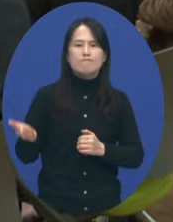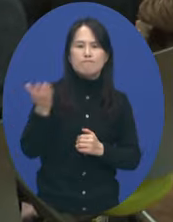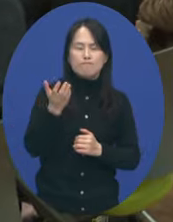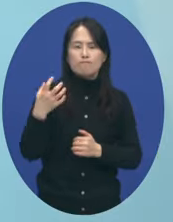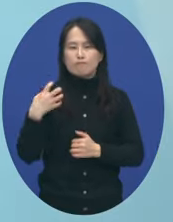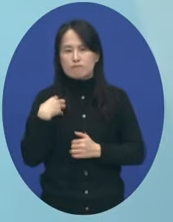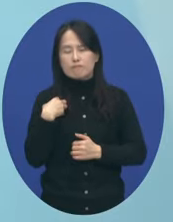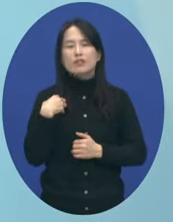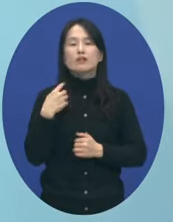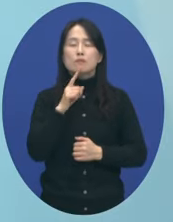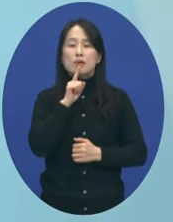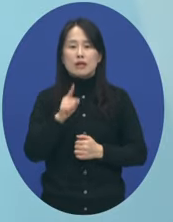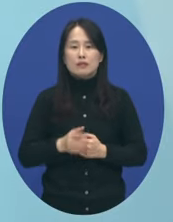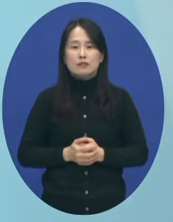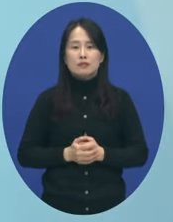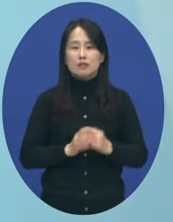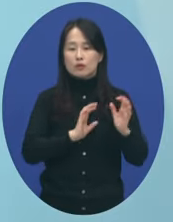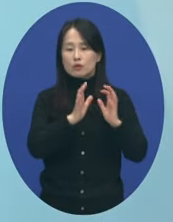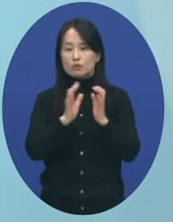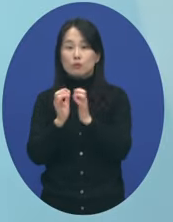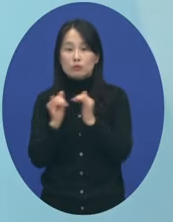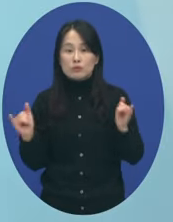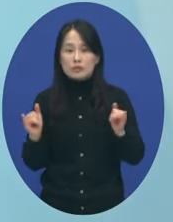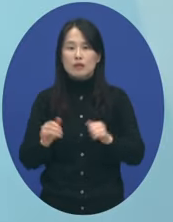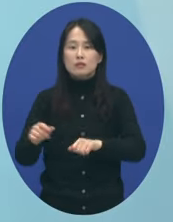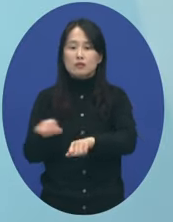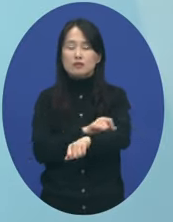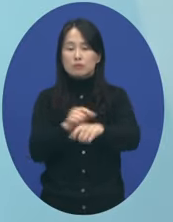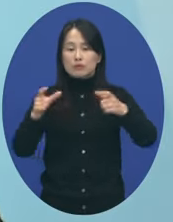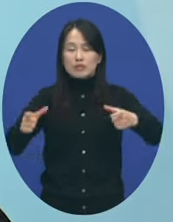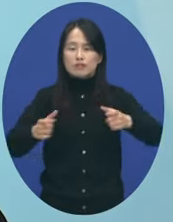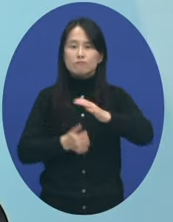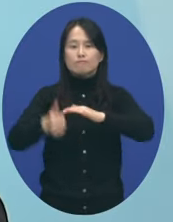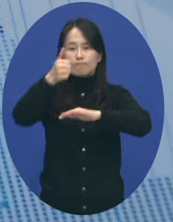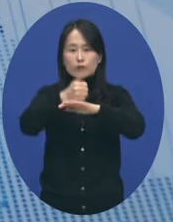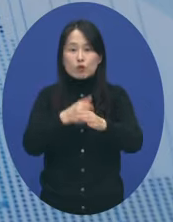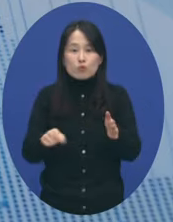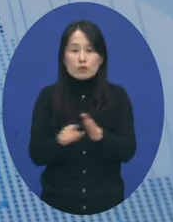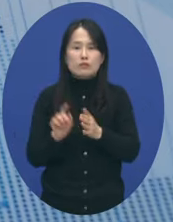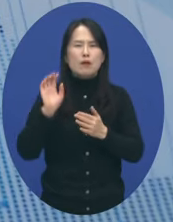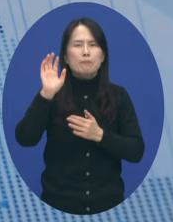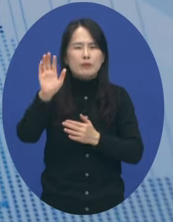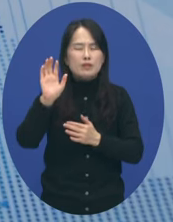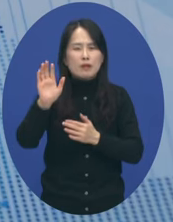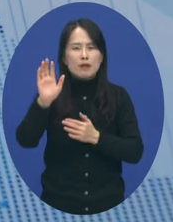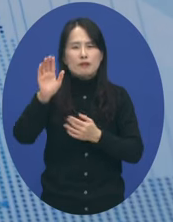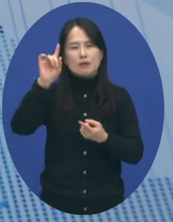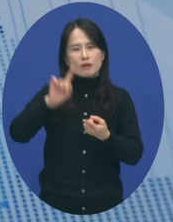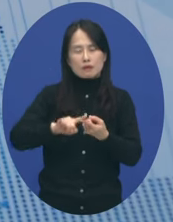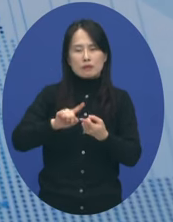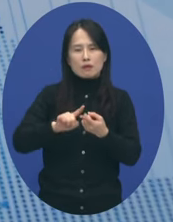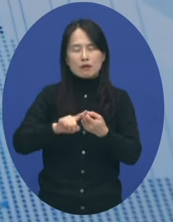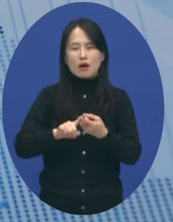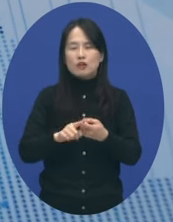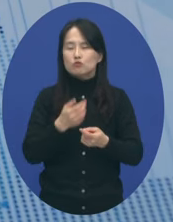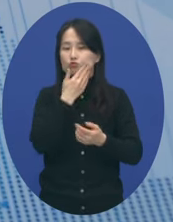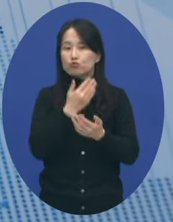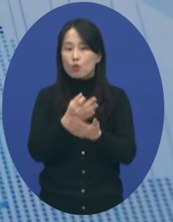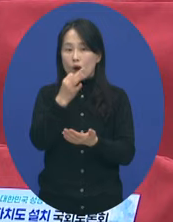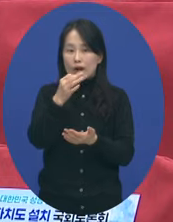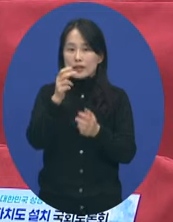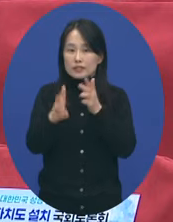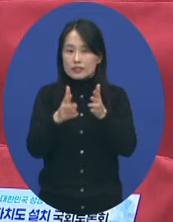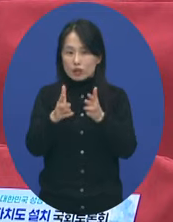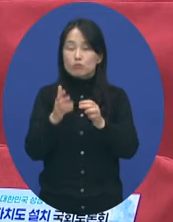밝혔습니다 각 토론자는 경기 복부 특별 자치도 성공을 위해서는 미래 지향적인 고부가 가치 산업을 중심으로